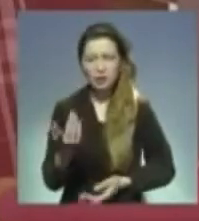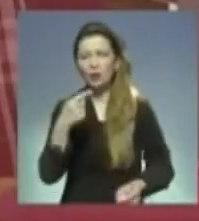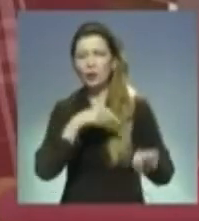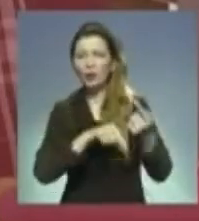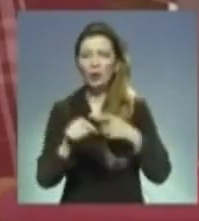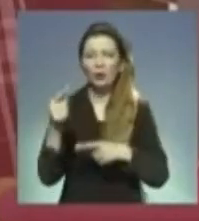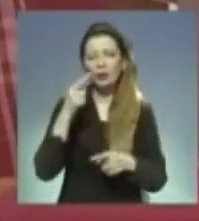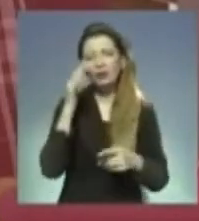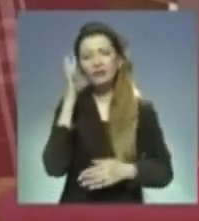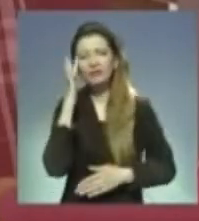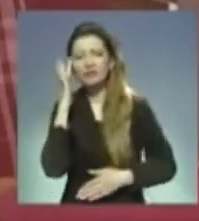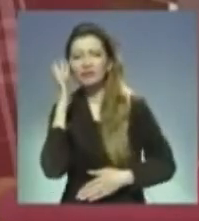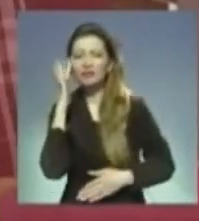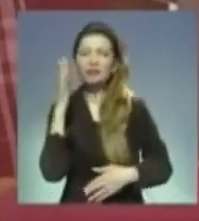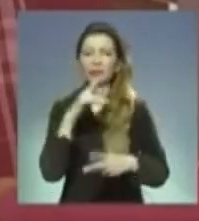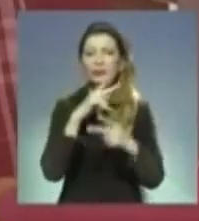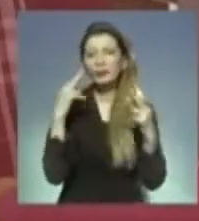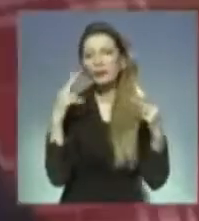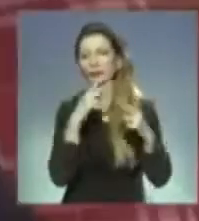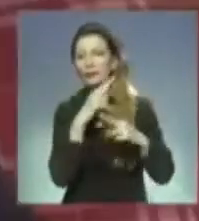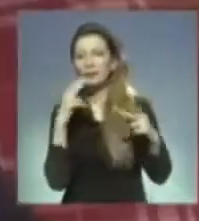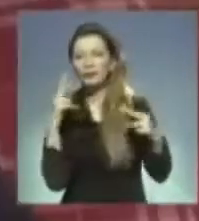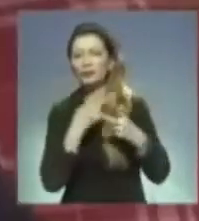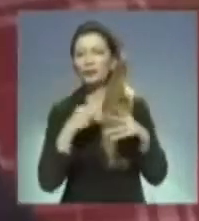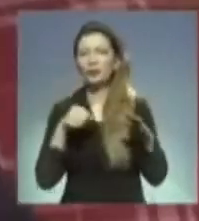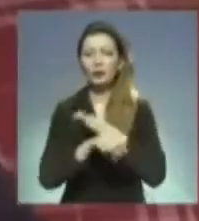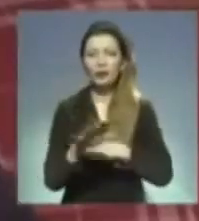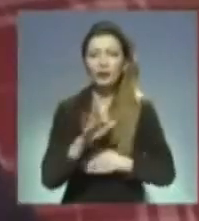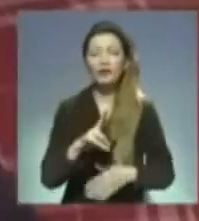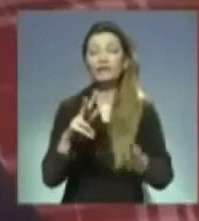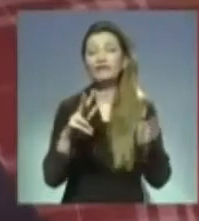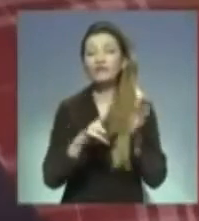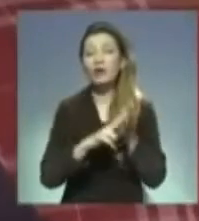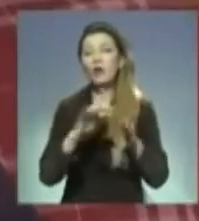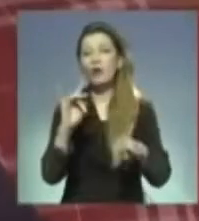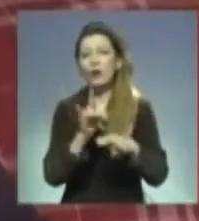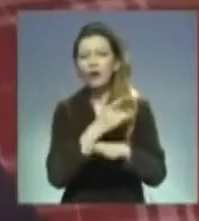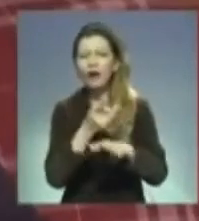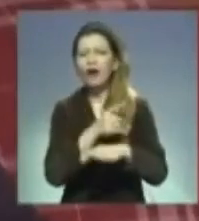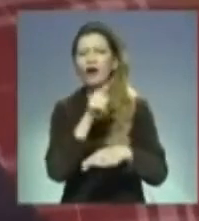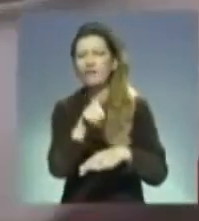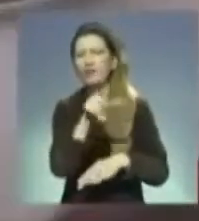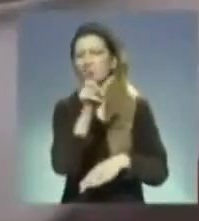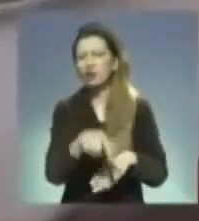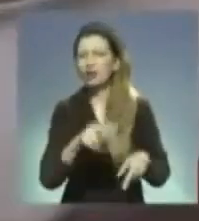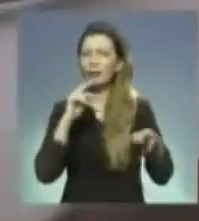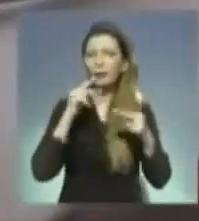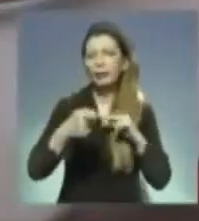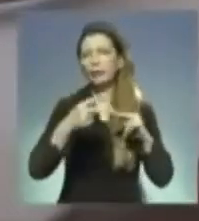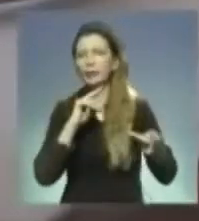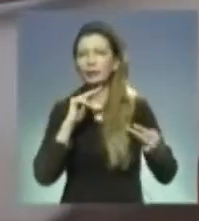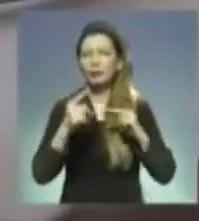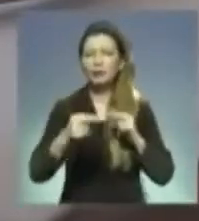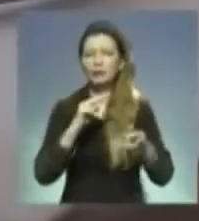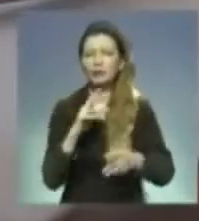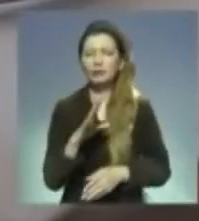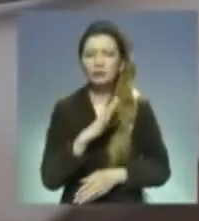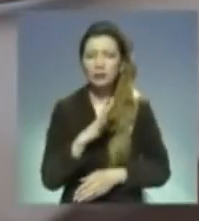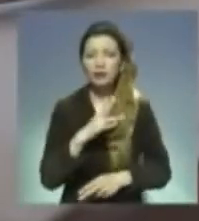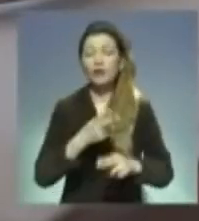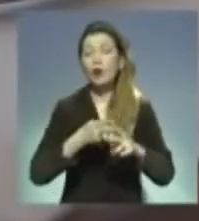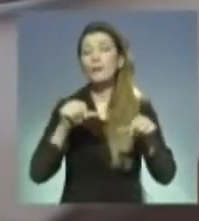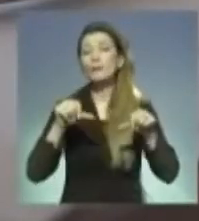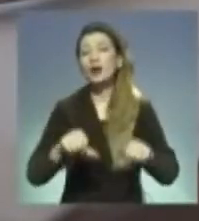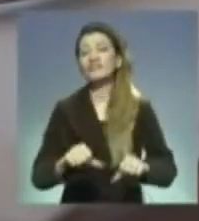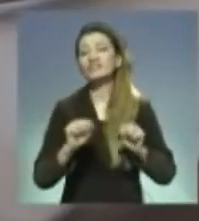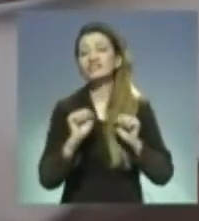придумают что-нибудь, чтобы не сесть. 8 раз он менял свои показания. 8 раз. Правозащитники требовали, чтобы